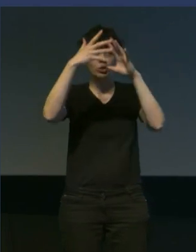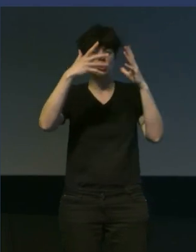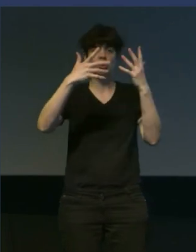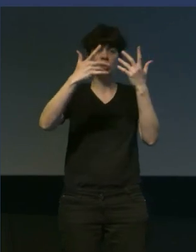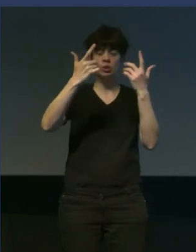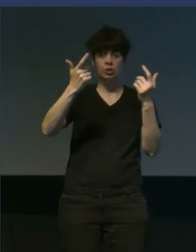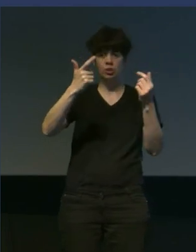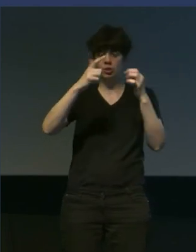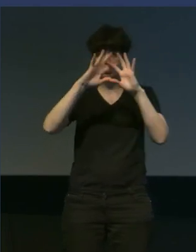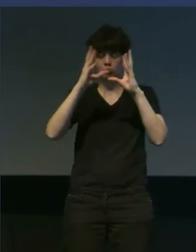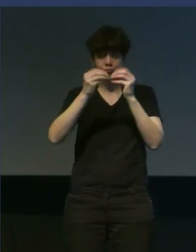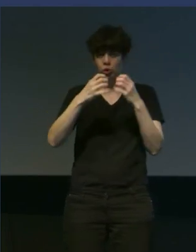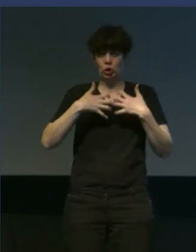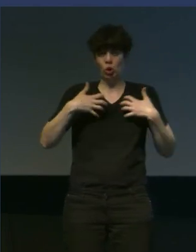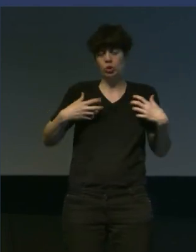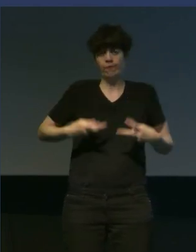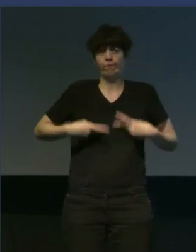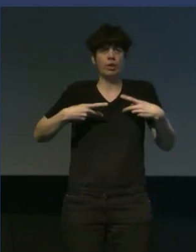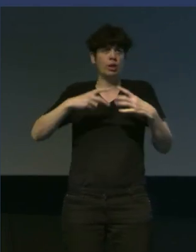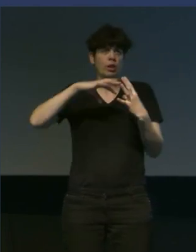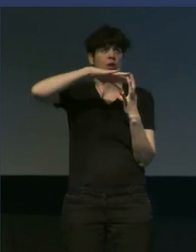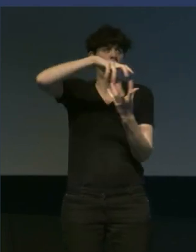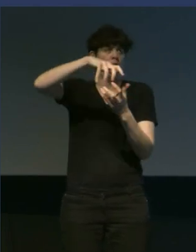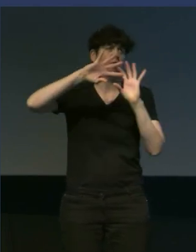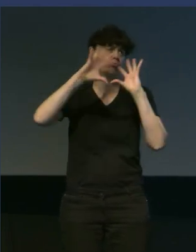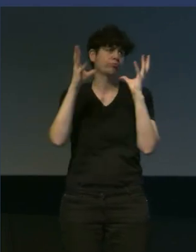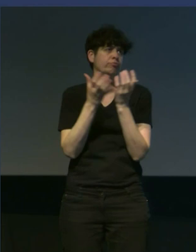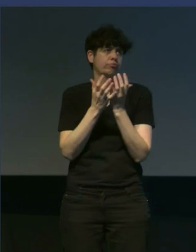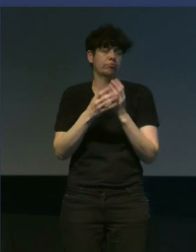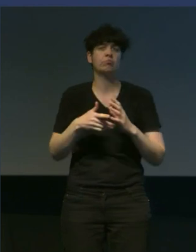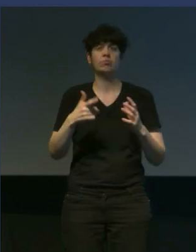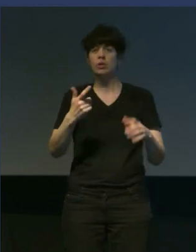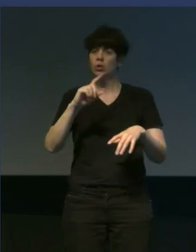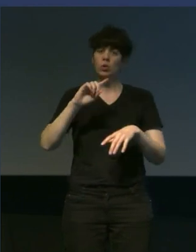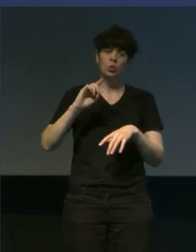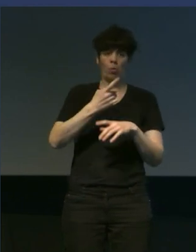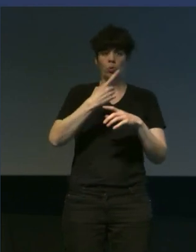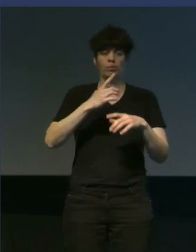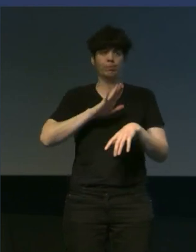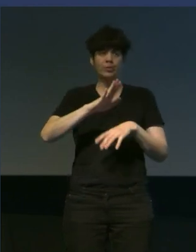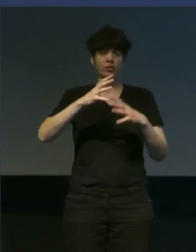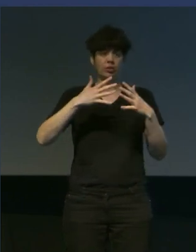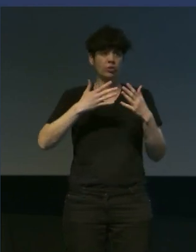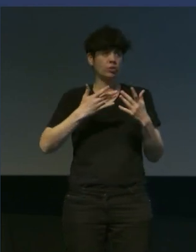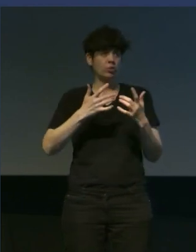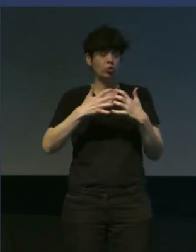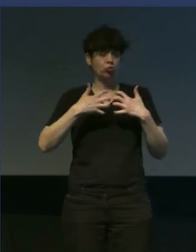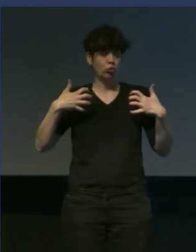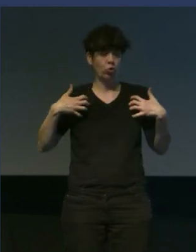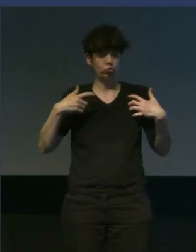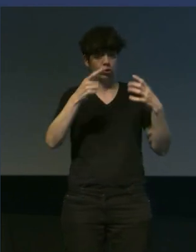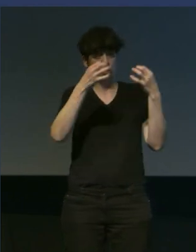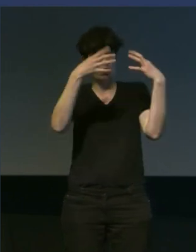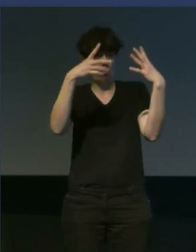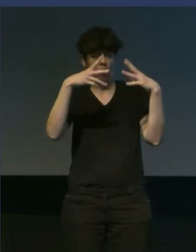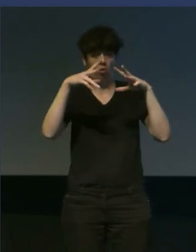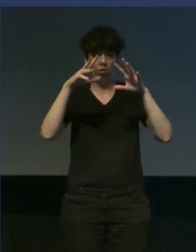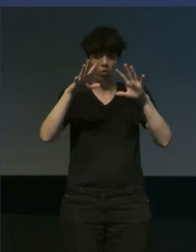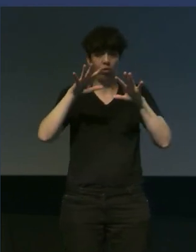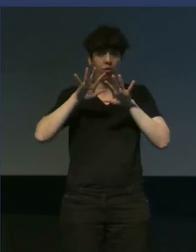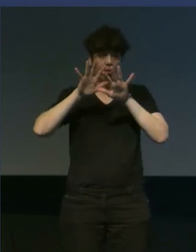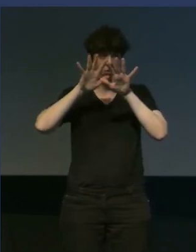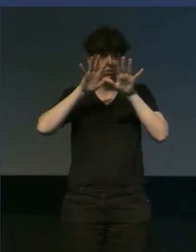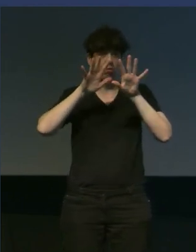l'environnement conservé. Et c'est là que tous les climatologues sont, en fait, rattachés à cet institut-là. Donc, ils ont donc trouvé le directeur